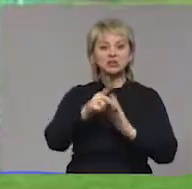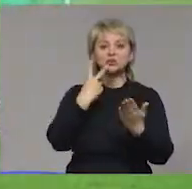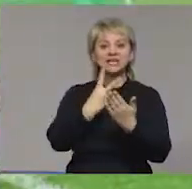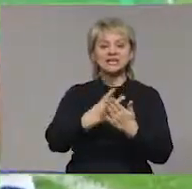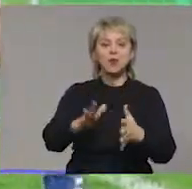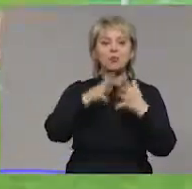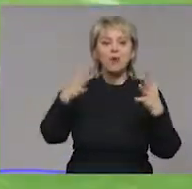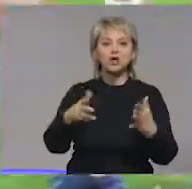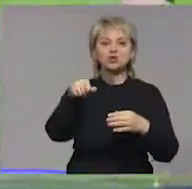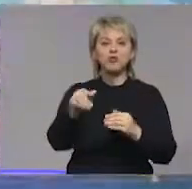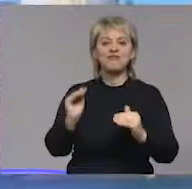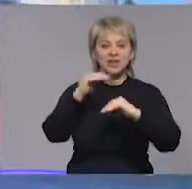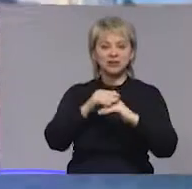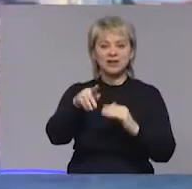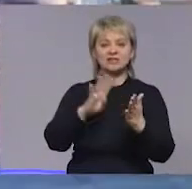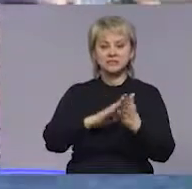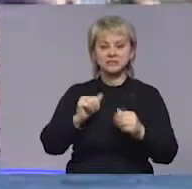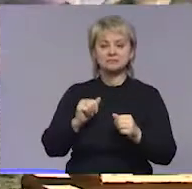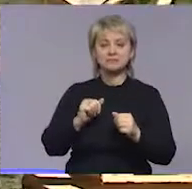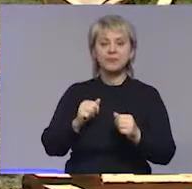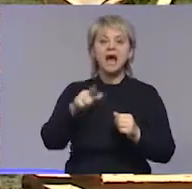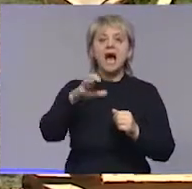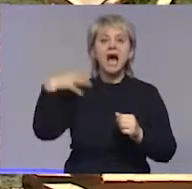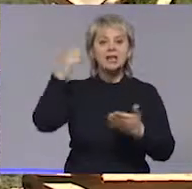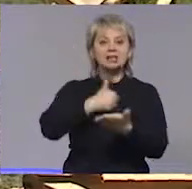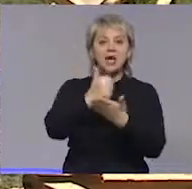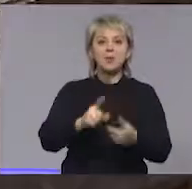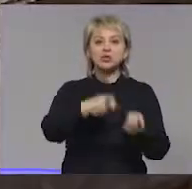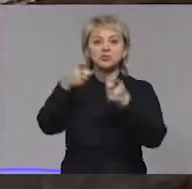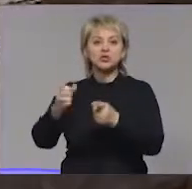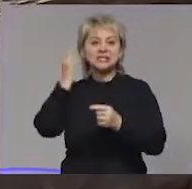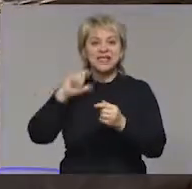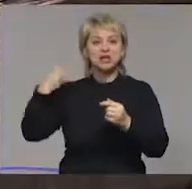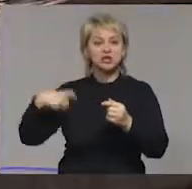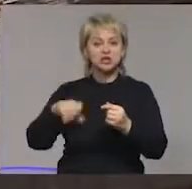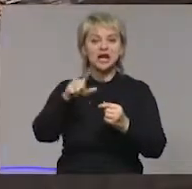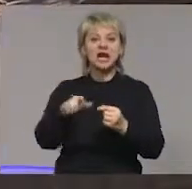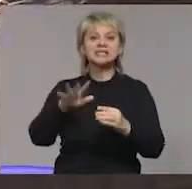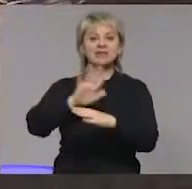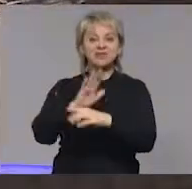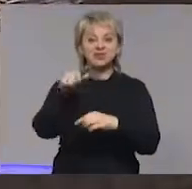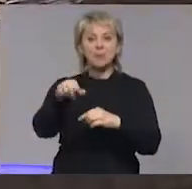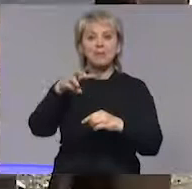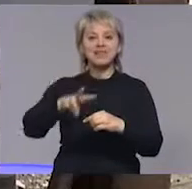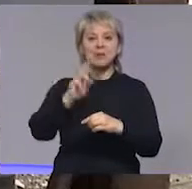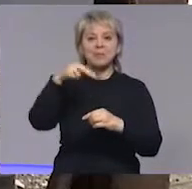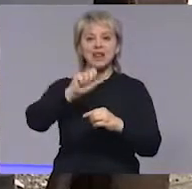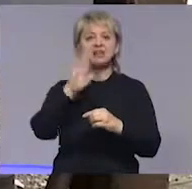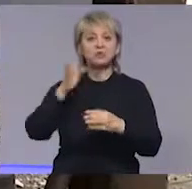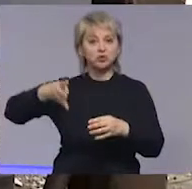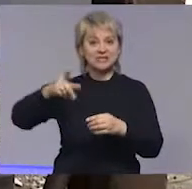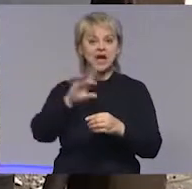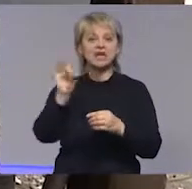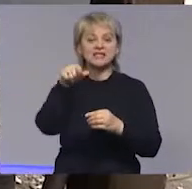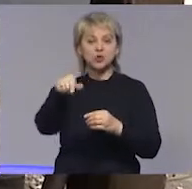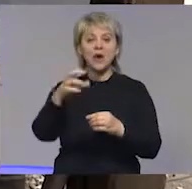презентацию в Большом в 9 вечера. «Атаман» переезжает из-под Старочеркасской. Сериал о Матвее Платове дальше будут снимать в